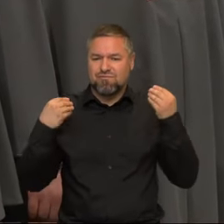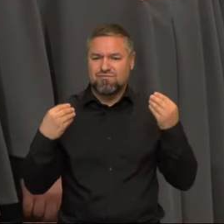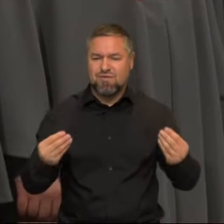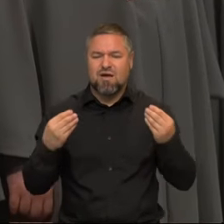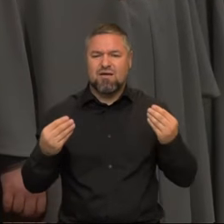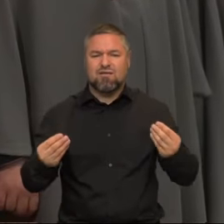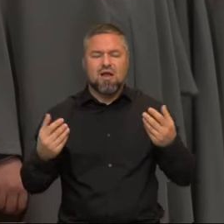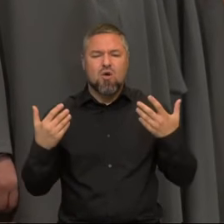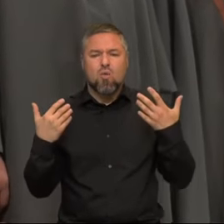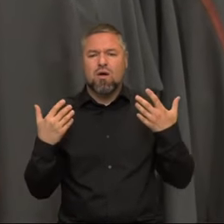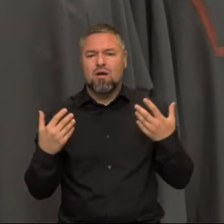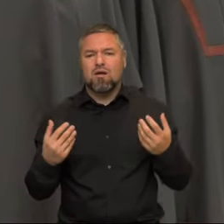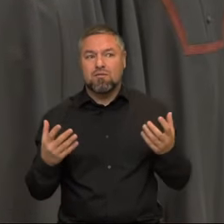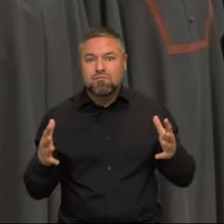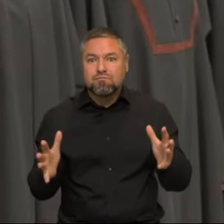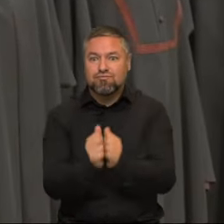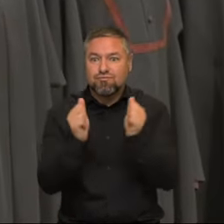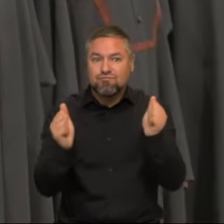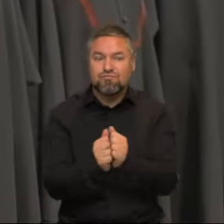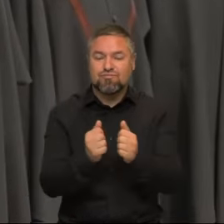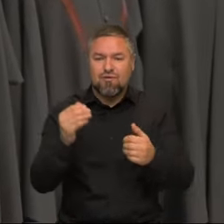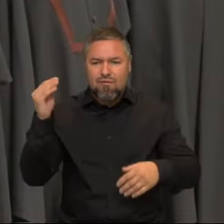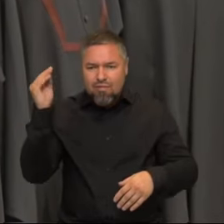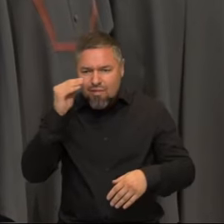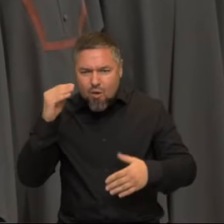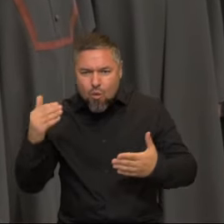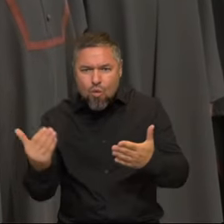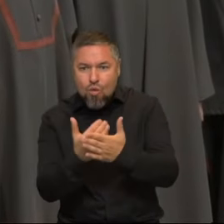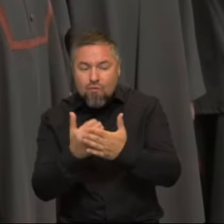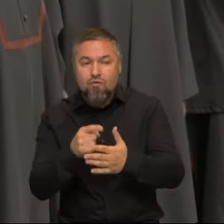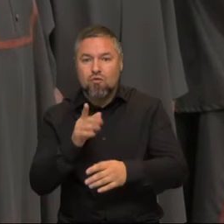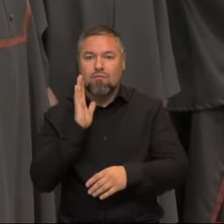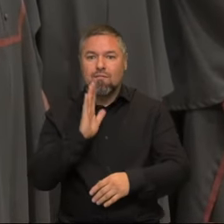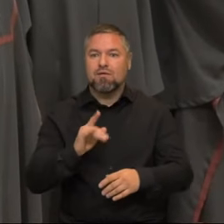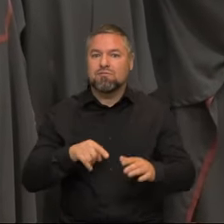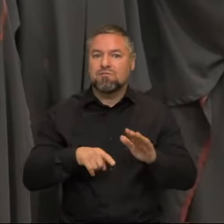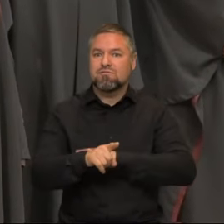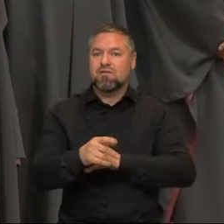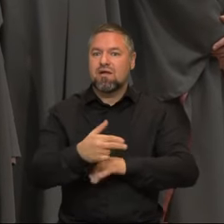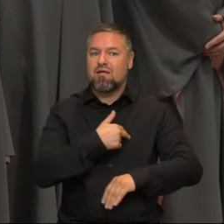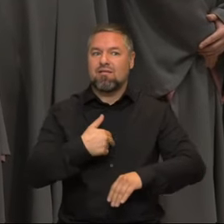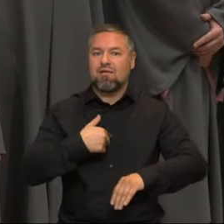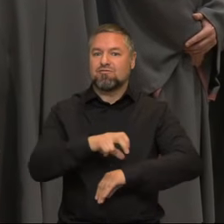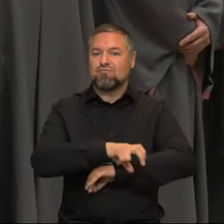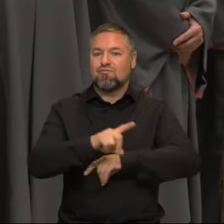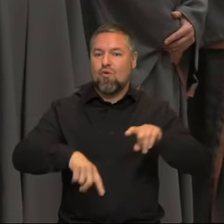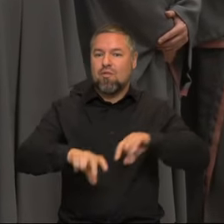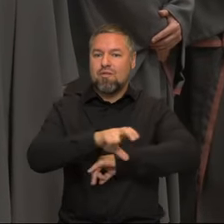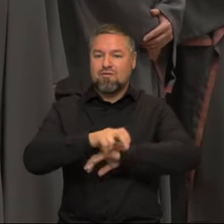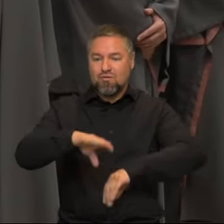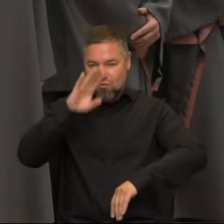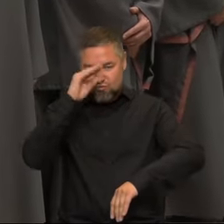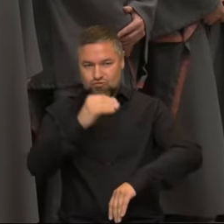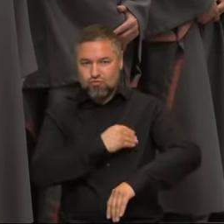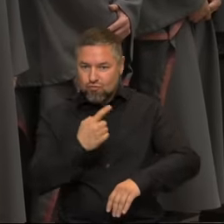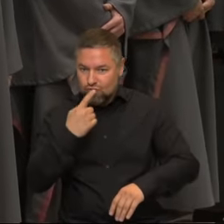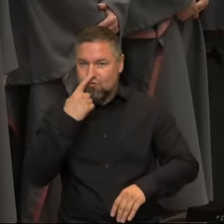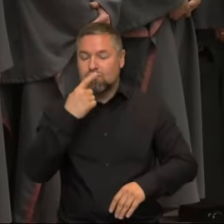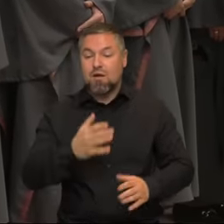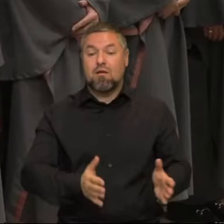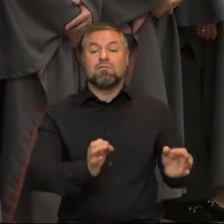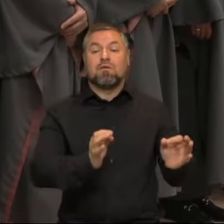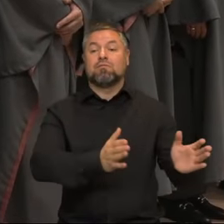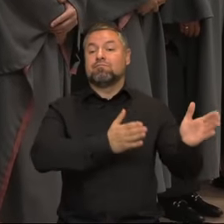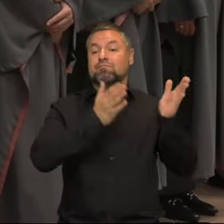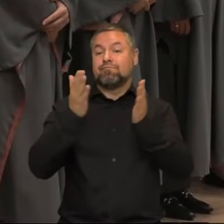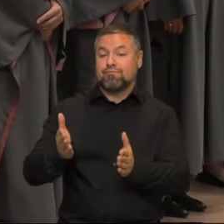wspaniałych, fascynujących odkryć naukowych, będących chlubą naszej uczelni. Przejdźmy teraz